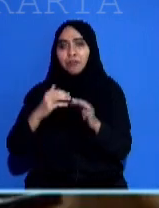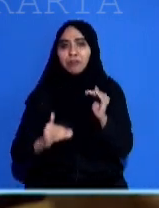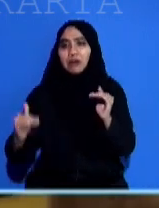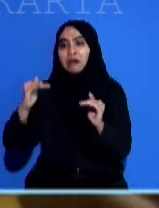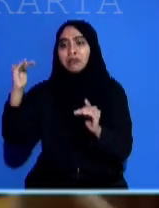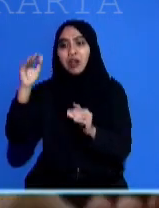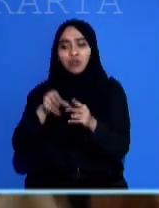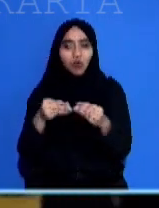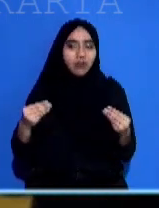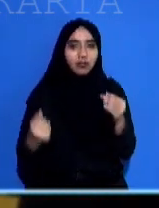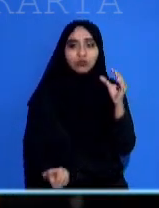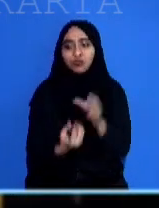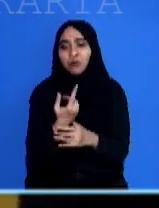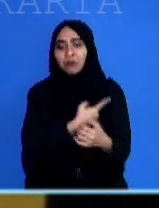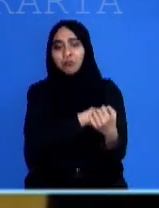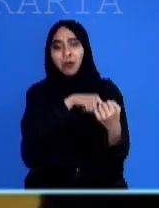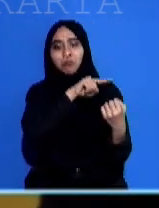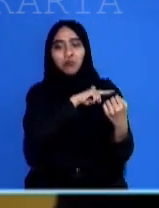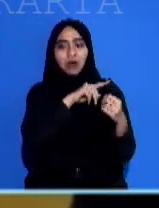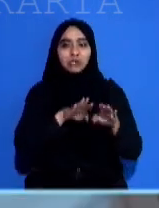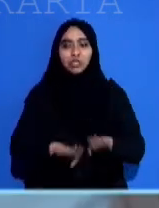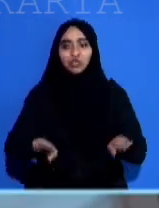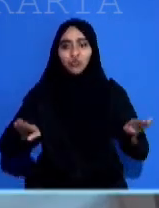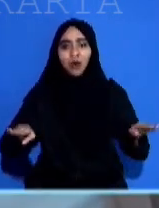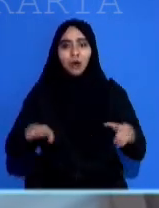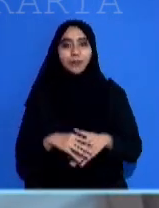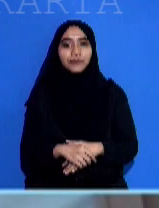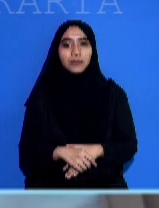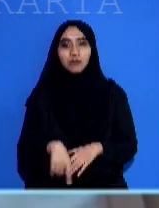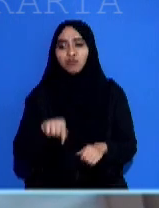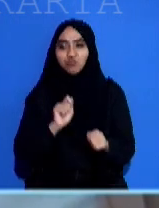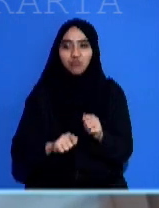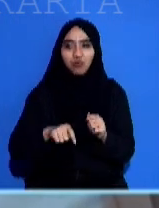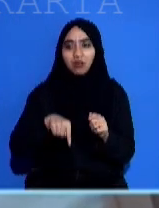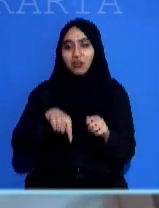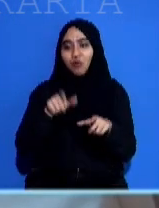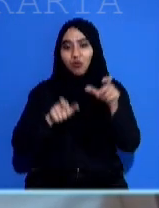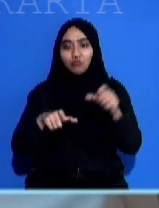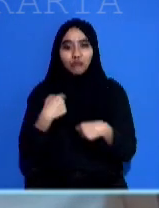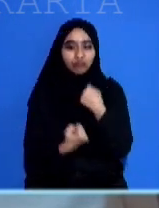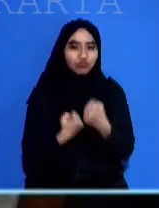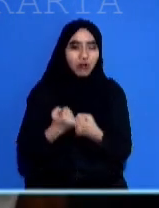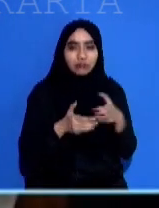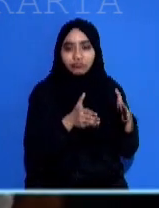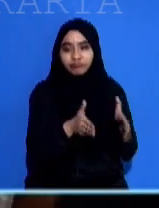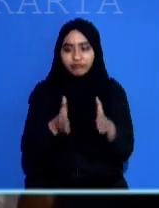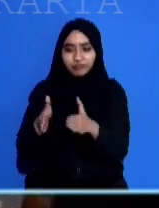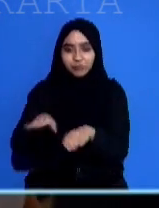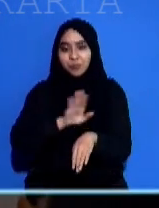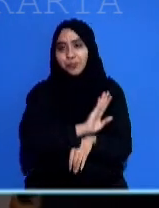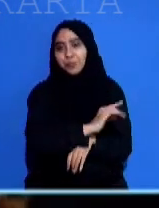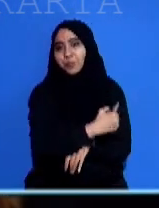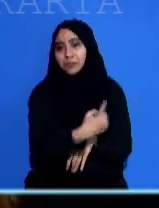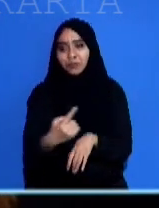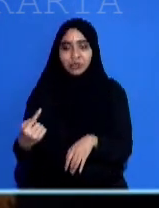dan mengembangkan kompetensi para siswa didiknya dalam mencetak para entrepr di berbagai bidang demikian